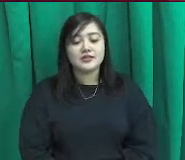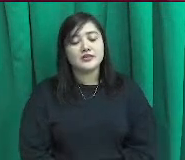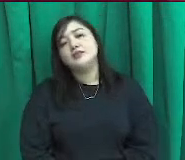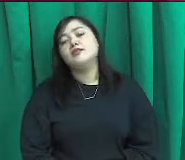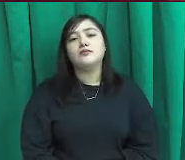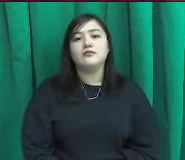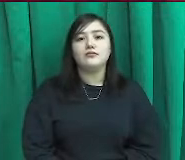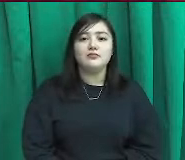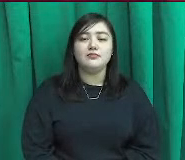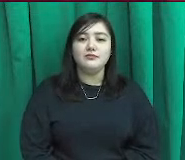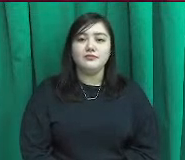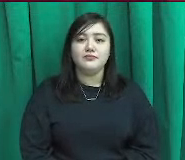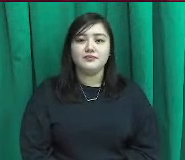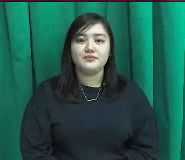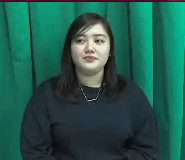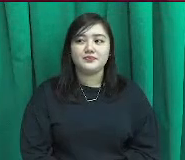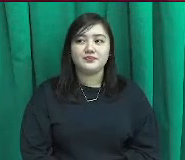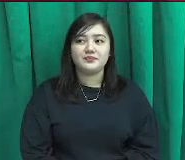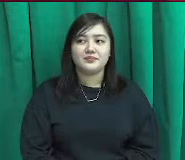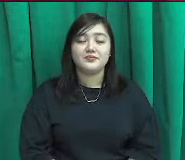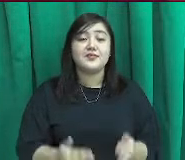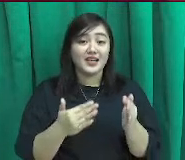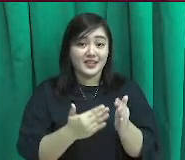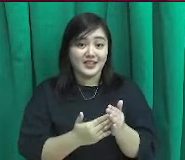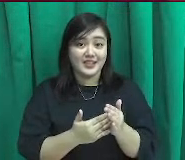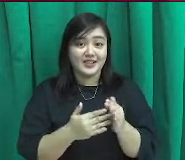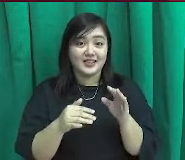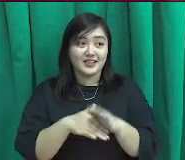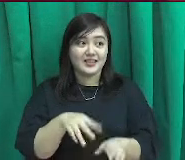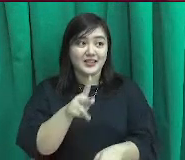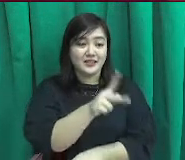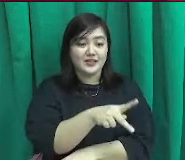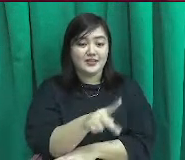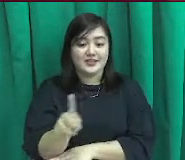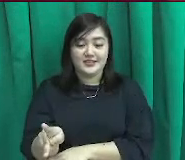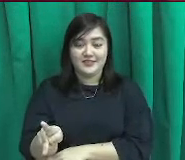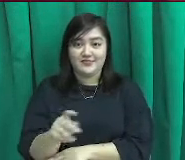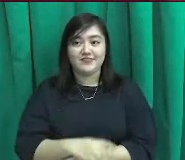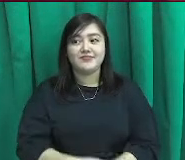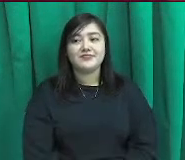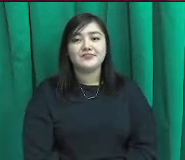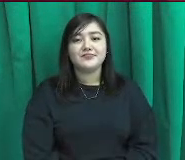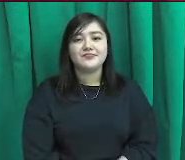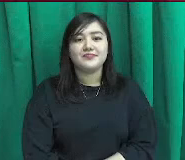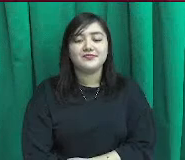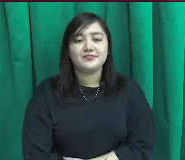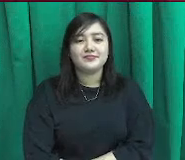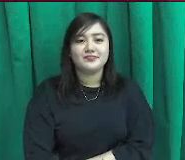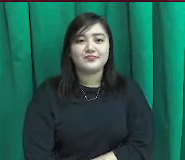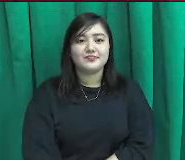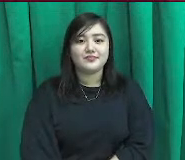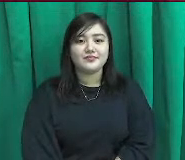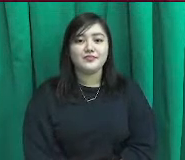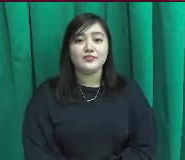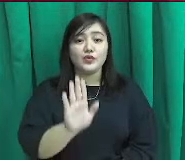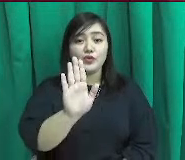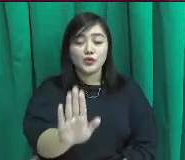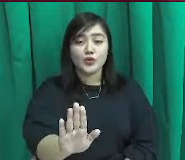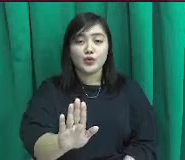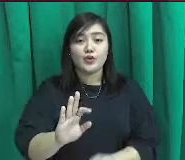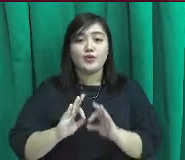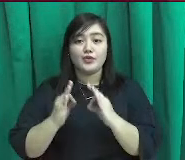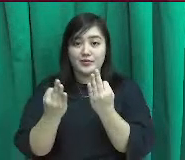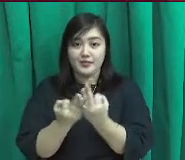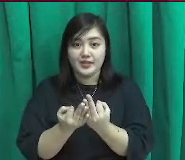sa larangan ng pagtatanim, tandaan natin, bilang tatay, kasi ang ating mga anak o ang membro ng ating